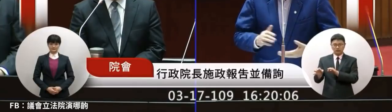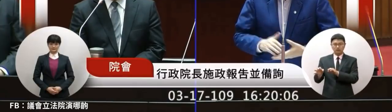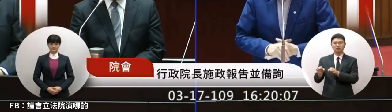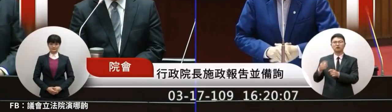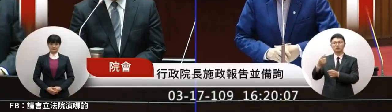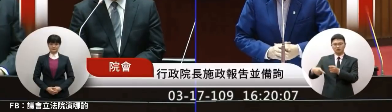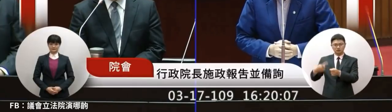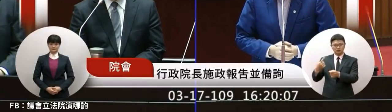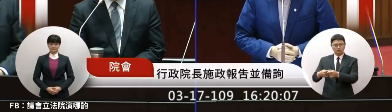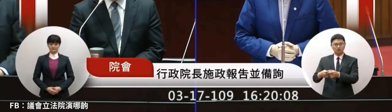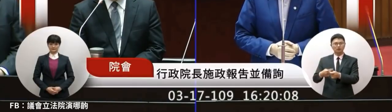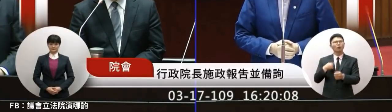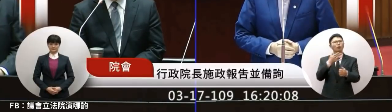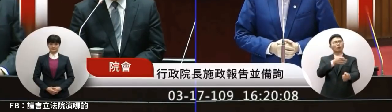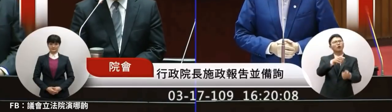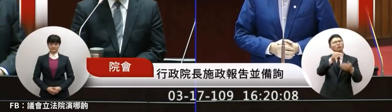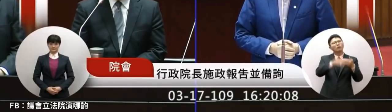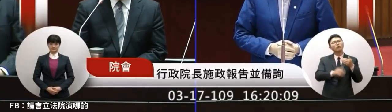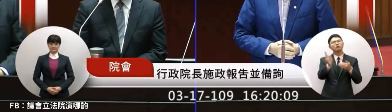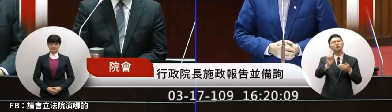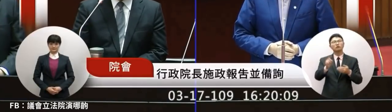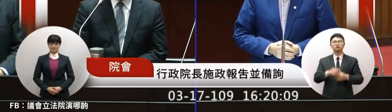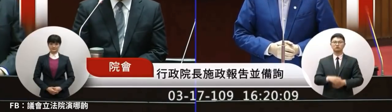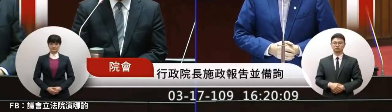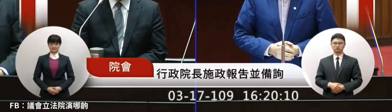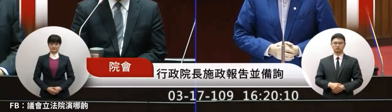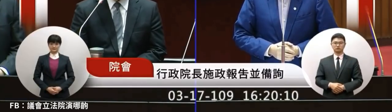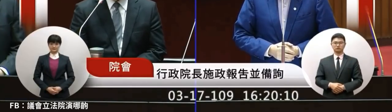直问他这个标准是什么，因为